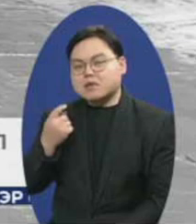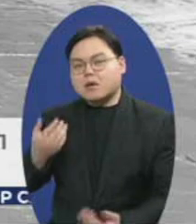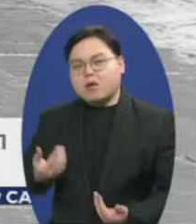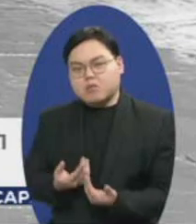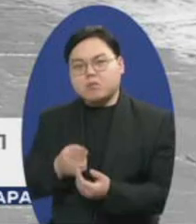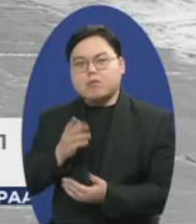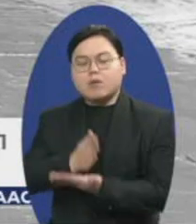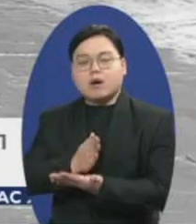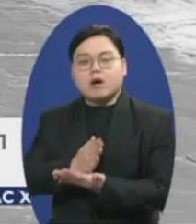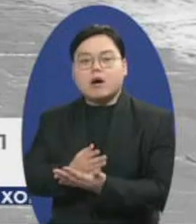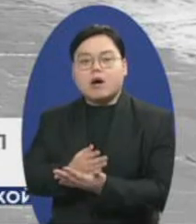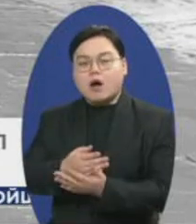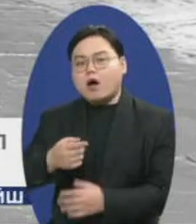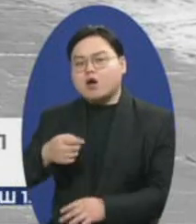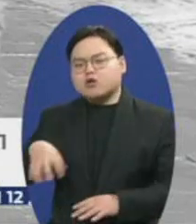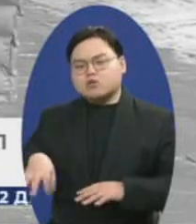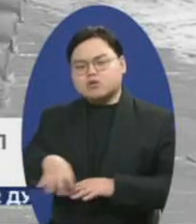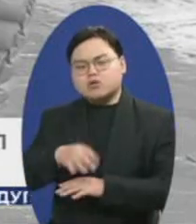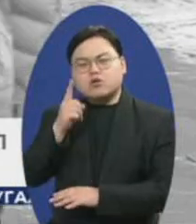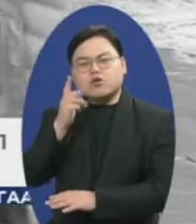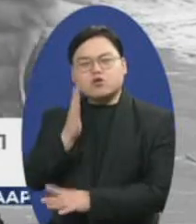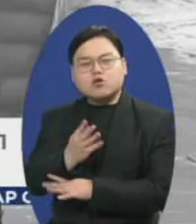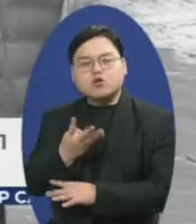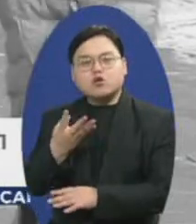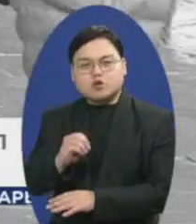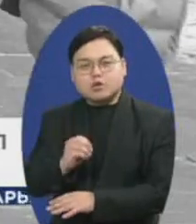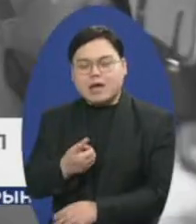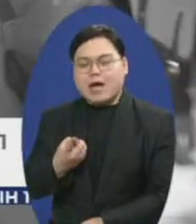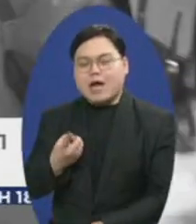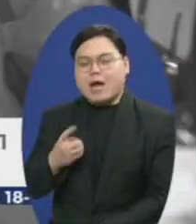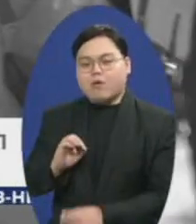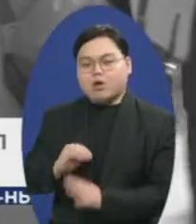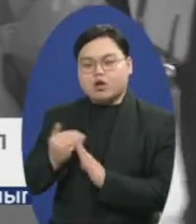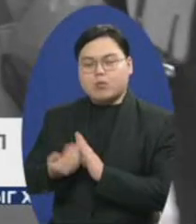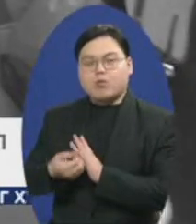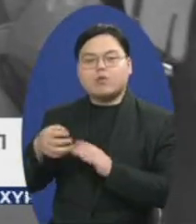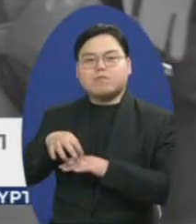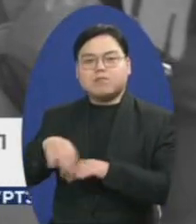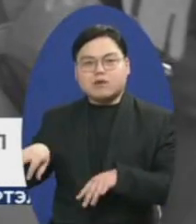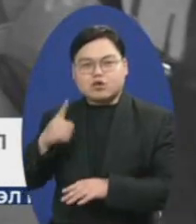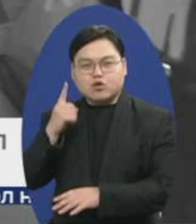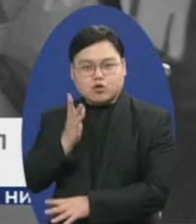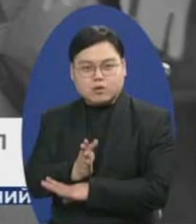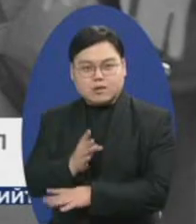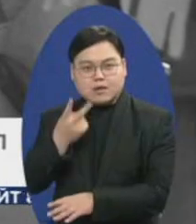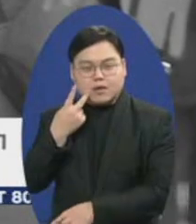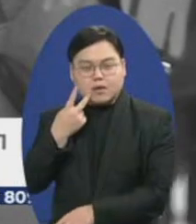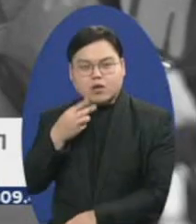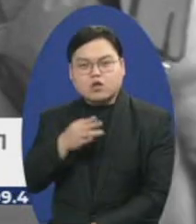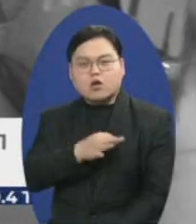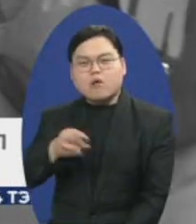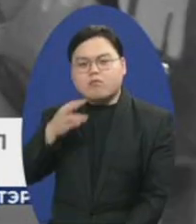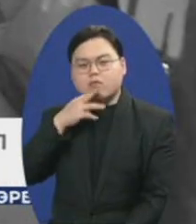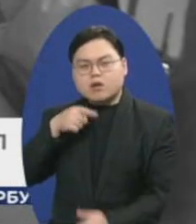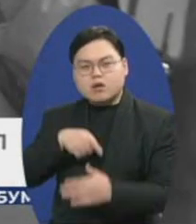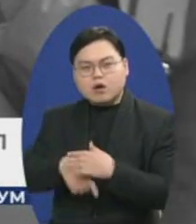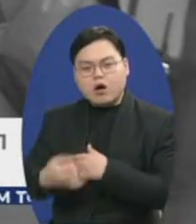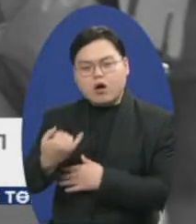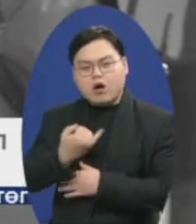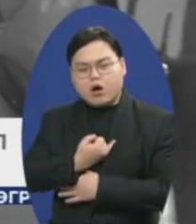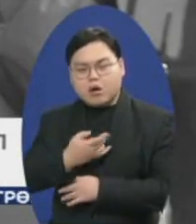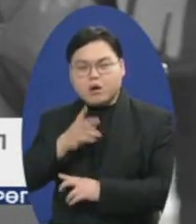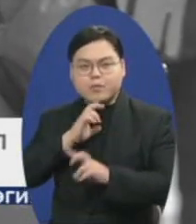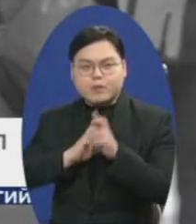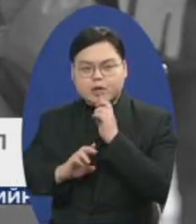өдөрт дунджаар 40 хос гэрлэлтэд батлуулж 10 хос гэр бүлээ цэслуулдаг байна. Гэр бүл салалт статистик болж үүний цаатах хор хохирол, дам